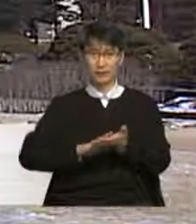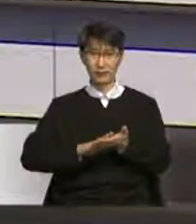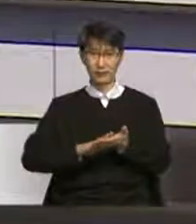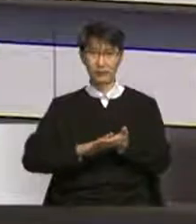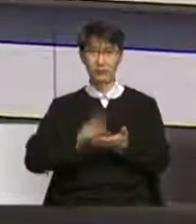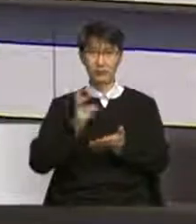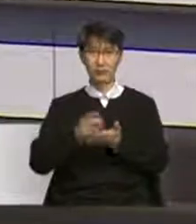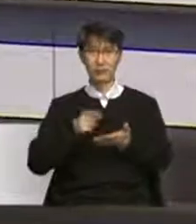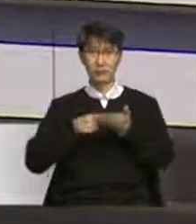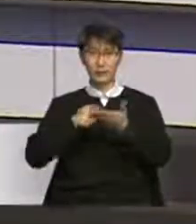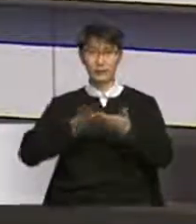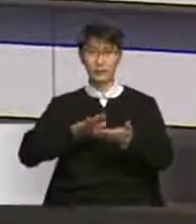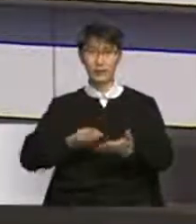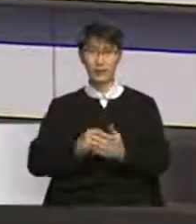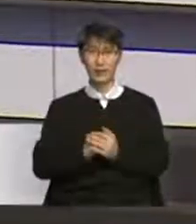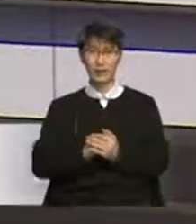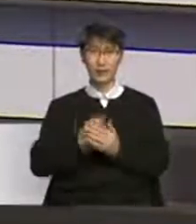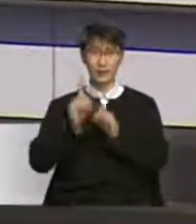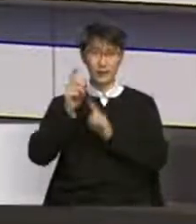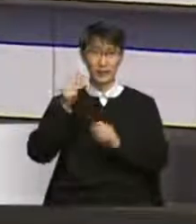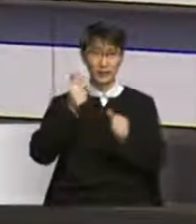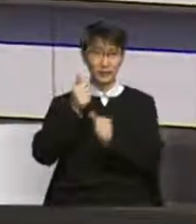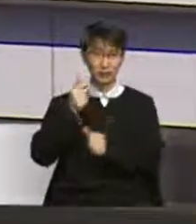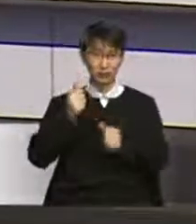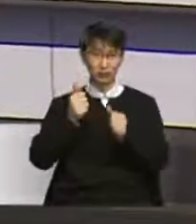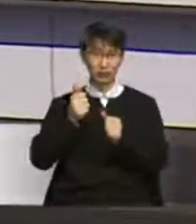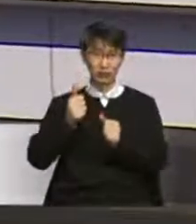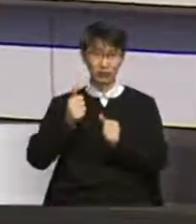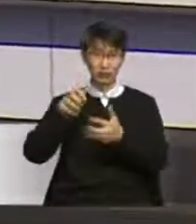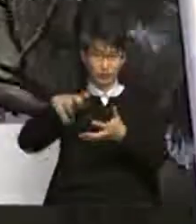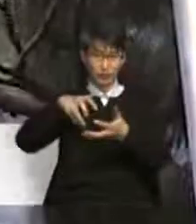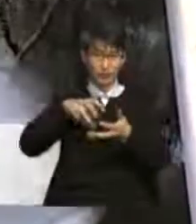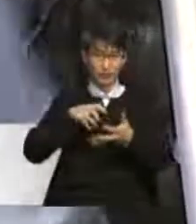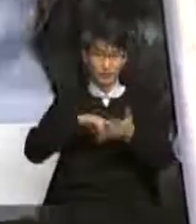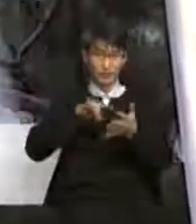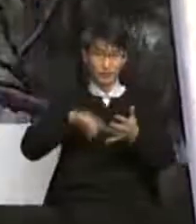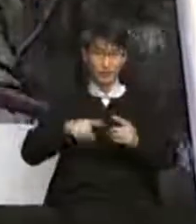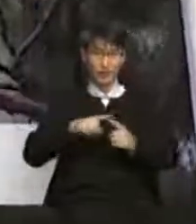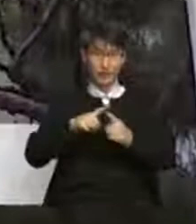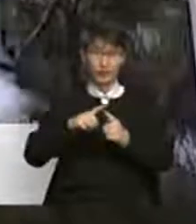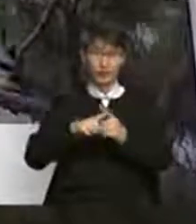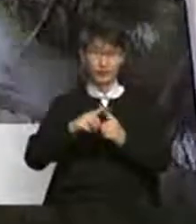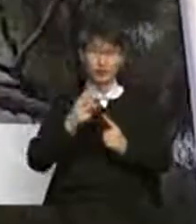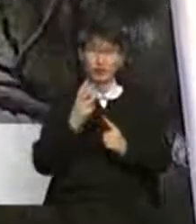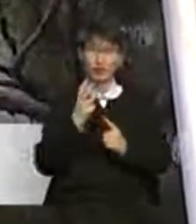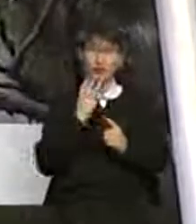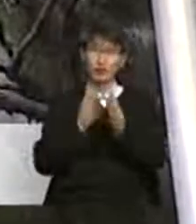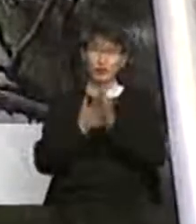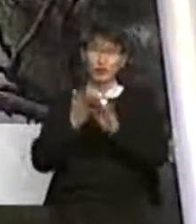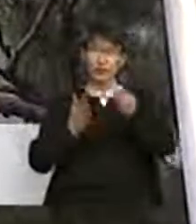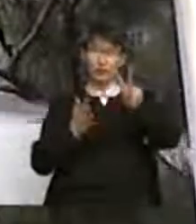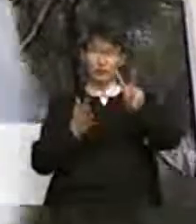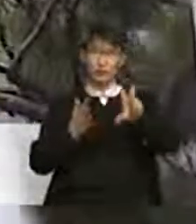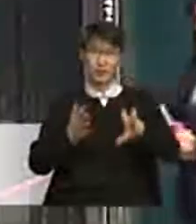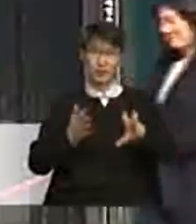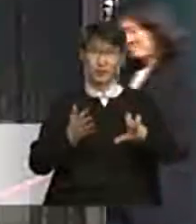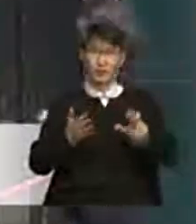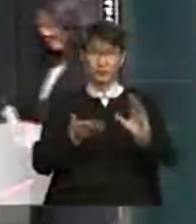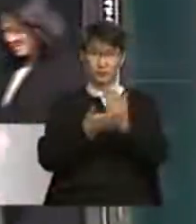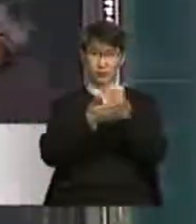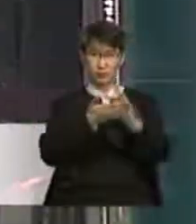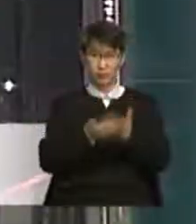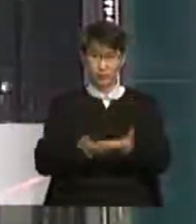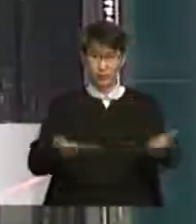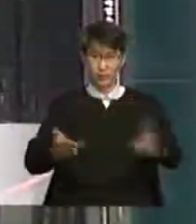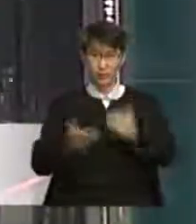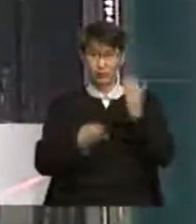발의했다고 밝혔습니다 이 의원은 현재 구해서 것 은 지방세 중 절반 l 서울시가 25개 자치구에 균등 배분 하고 있으나